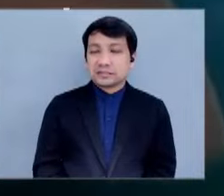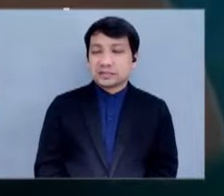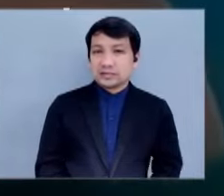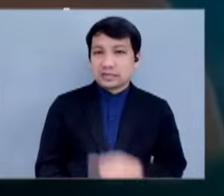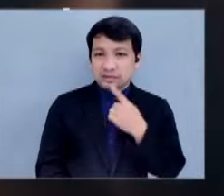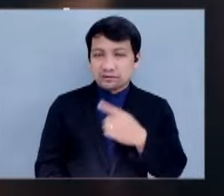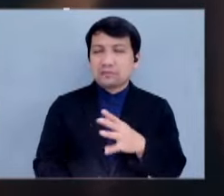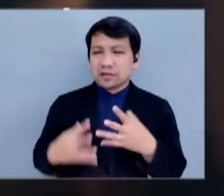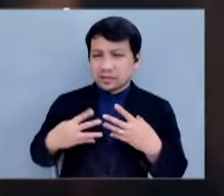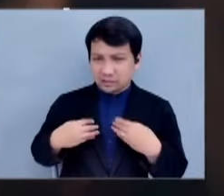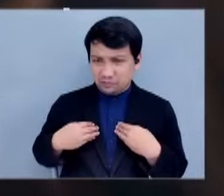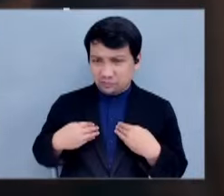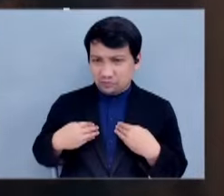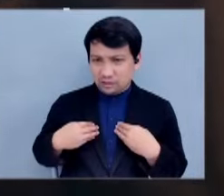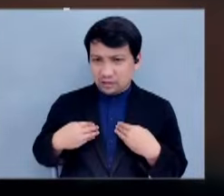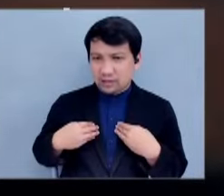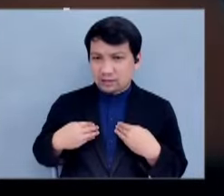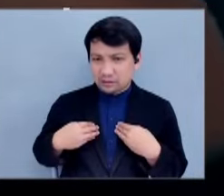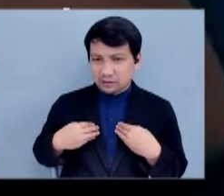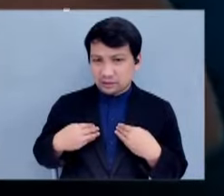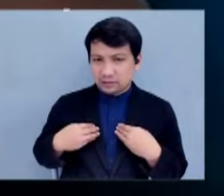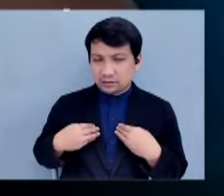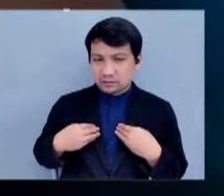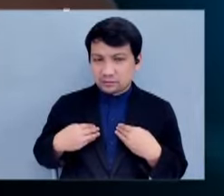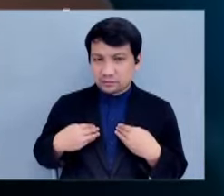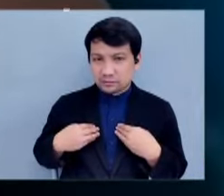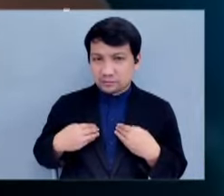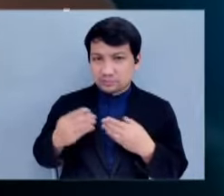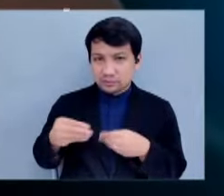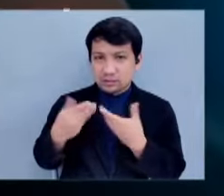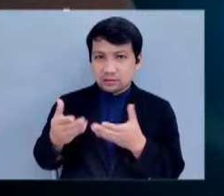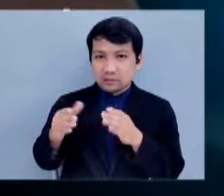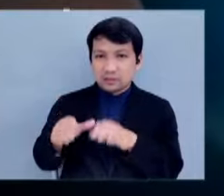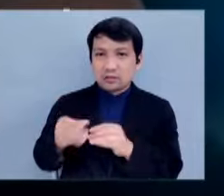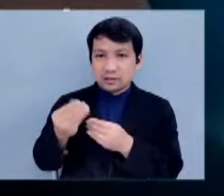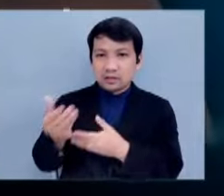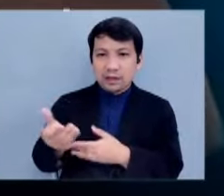Natanggap ko na rin. Take the chance, okay?